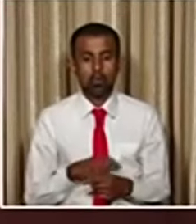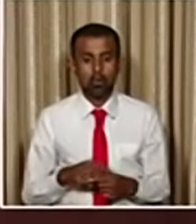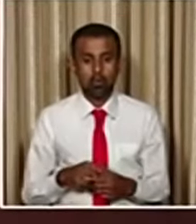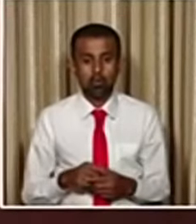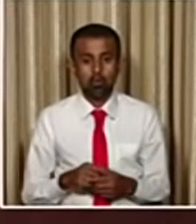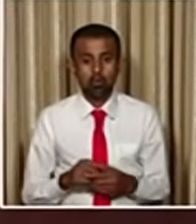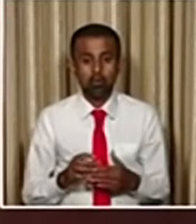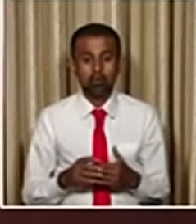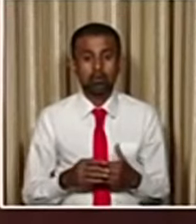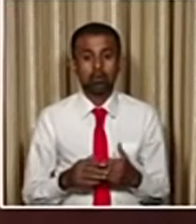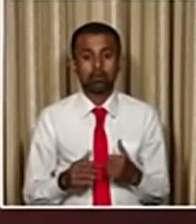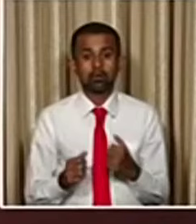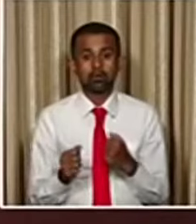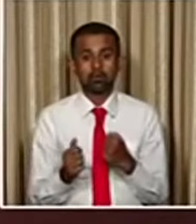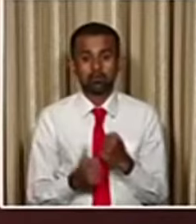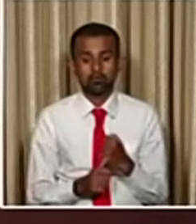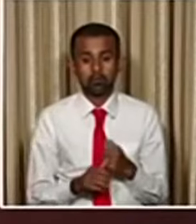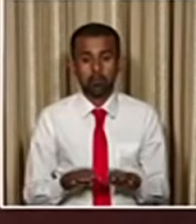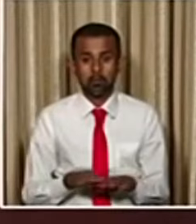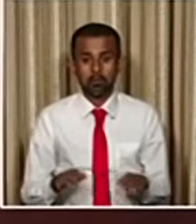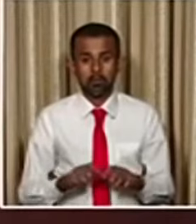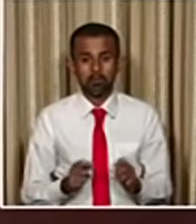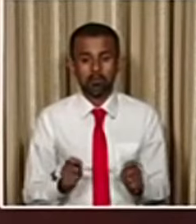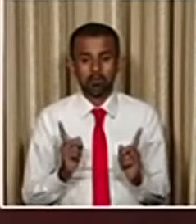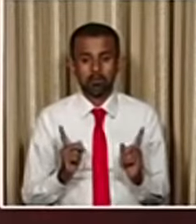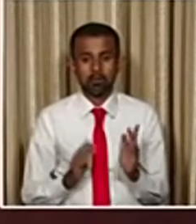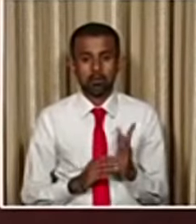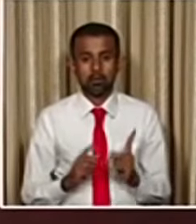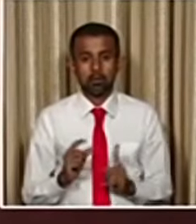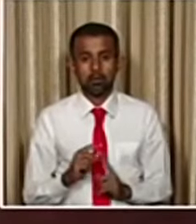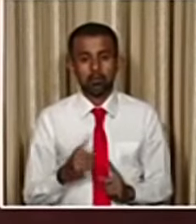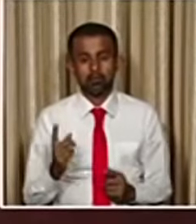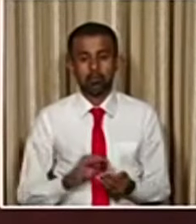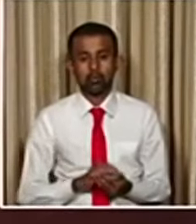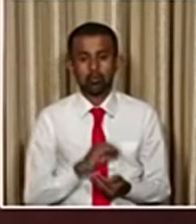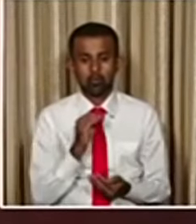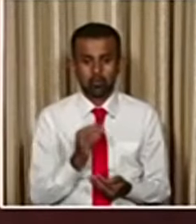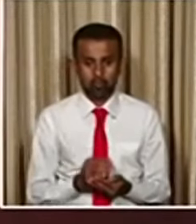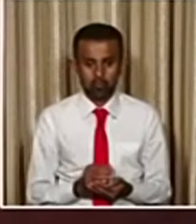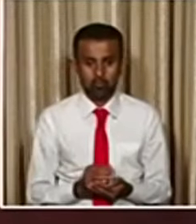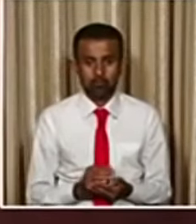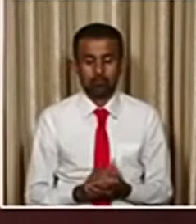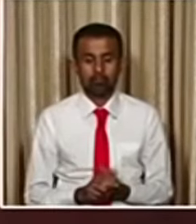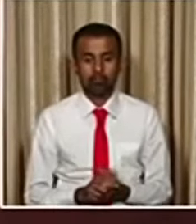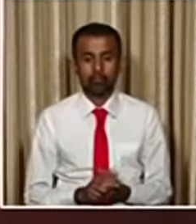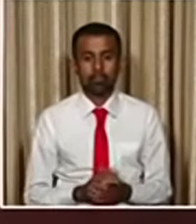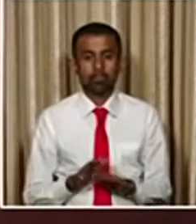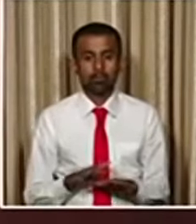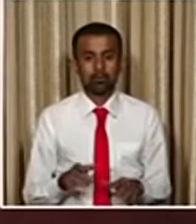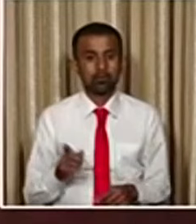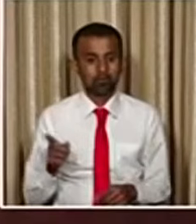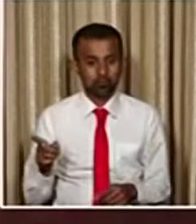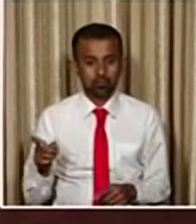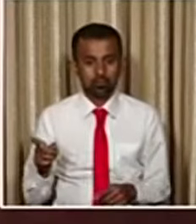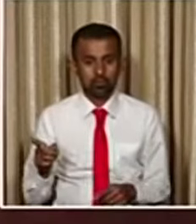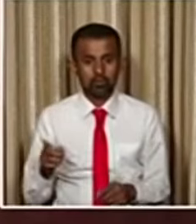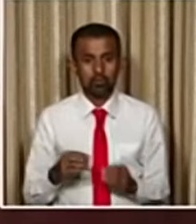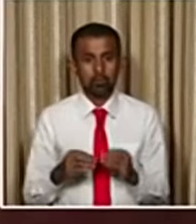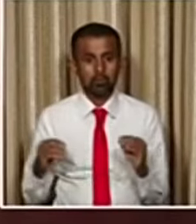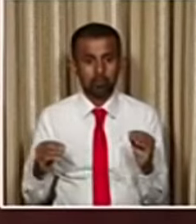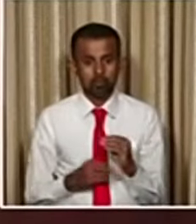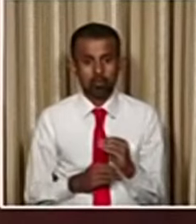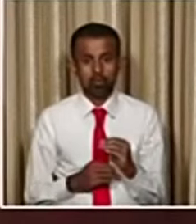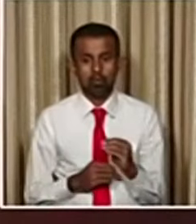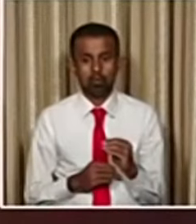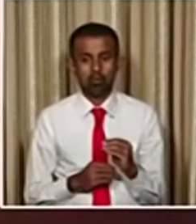වුඩන් ෆ්ලෝස් ඒවා කැඩෙද්දී හැබැයි ඉතින් ඒකට ක්‍රීඩා අමාත්‍යාංශය වෙනම අරමුදලකින් හරි ඒ දරුවෝ වෙනුවෙන් ඒක කව කරන්න ඕනේ.